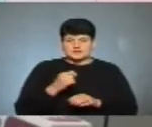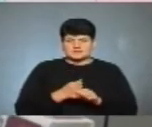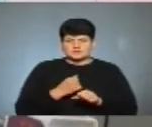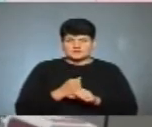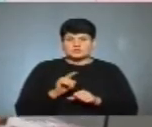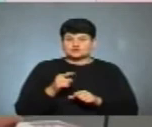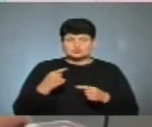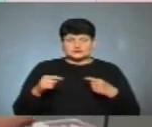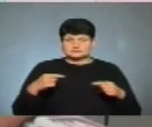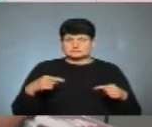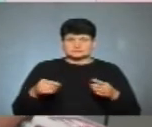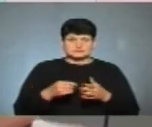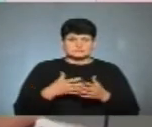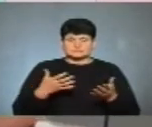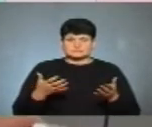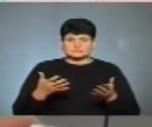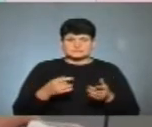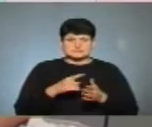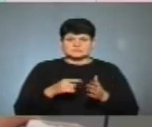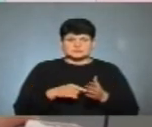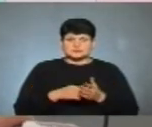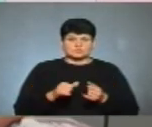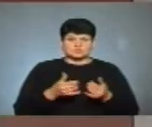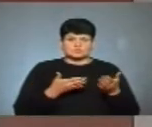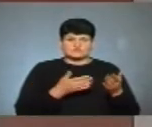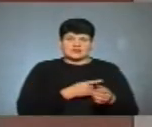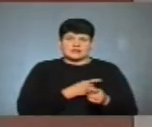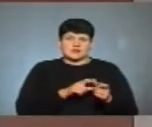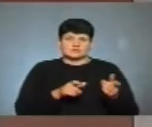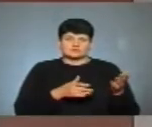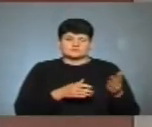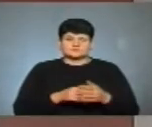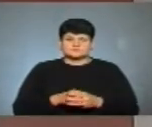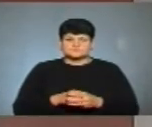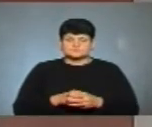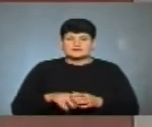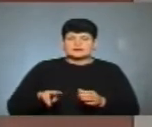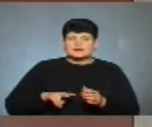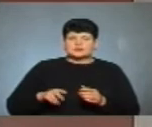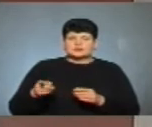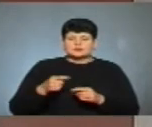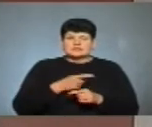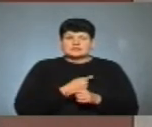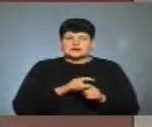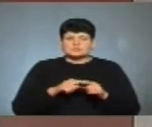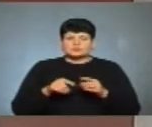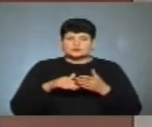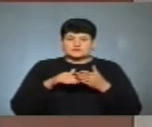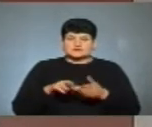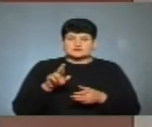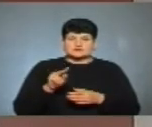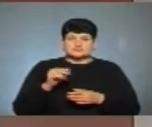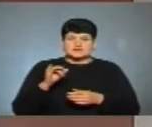Але чому такий розрив в цінах – це запитання вже до лікарні. Директор Тернопільської лікарні швидкої допомоги